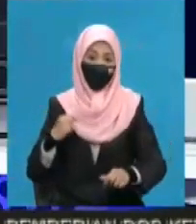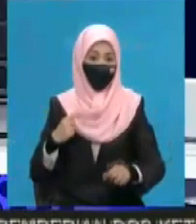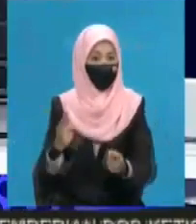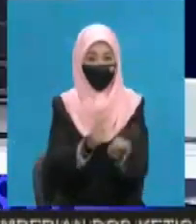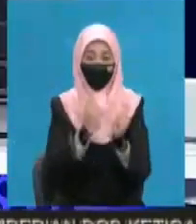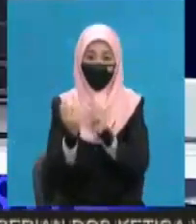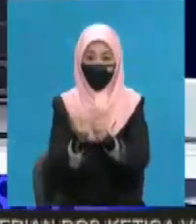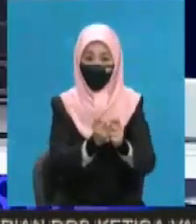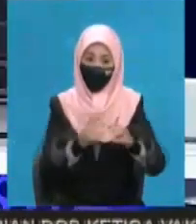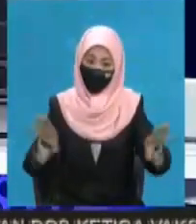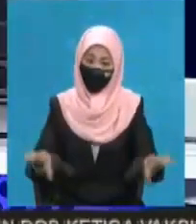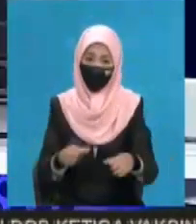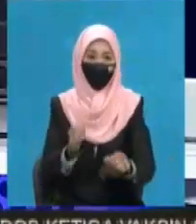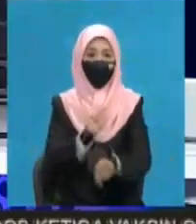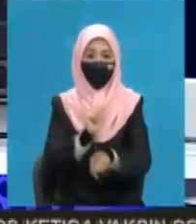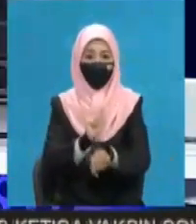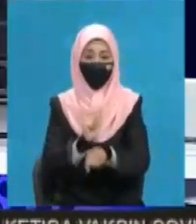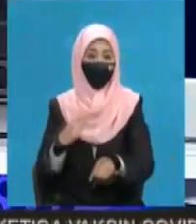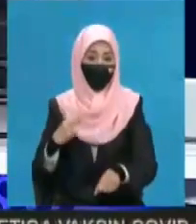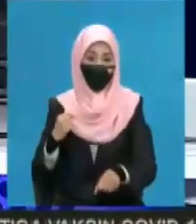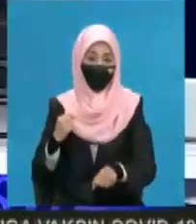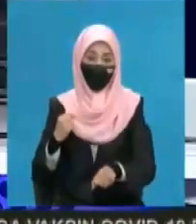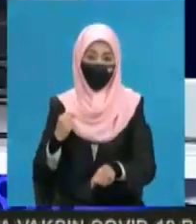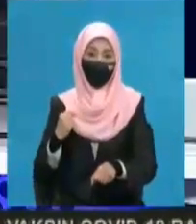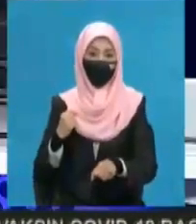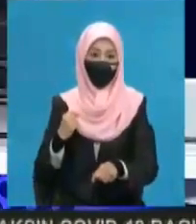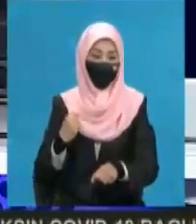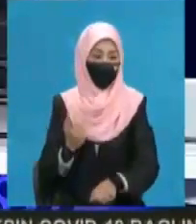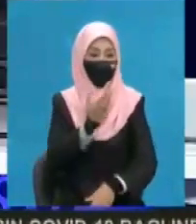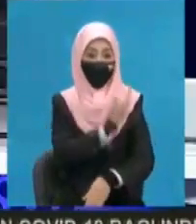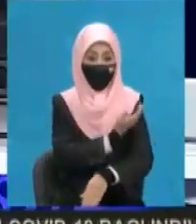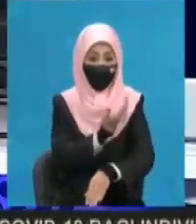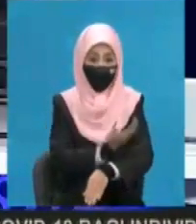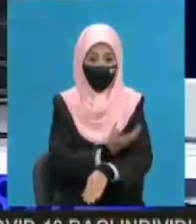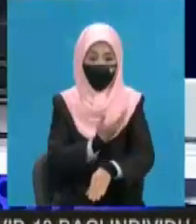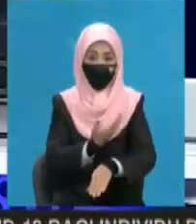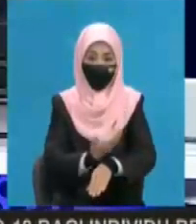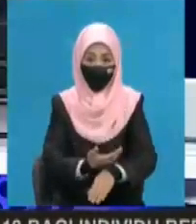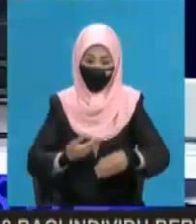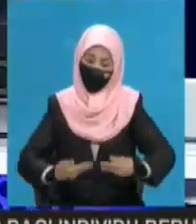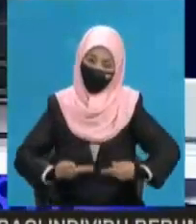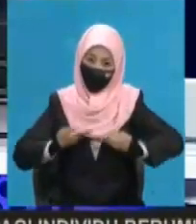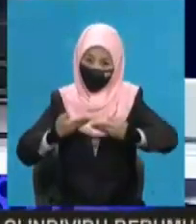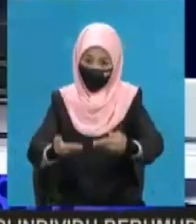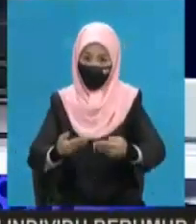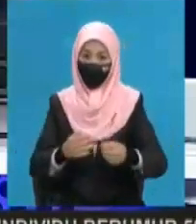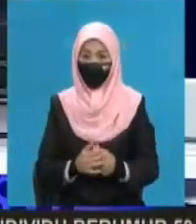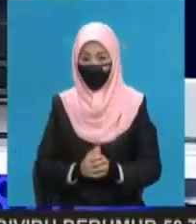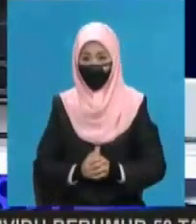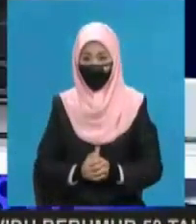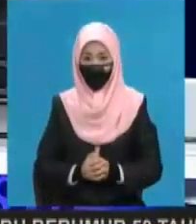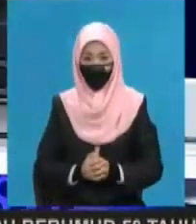sama-sama melaksanakan kerja-kerja sukarelawan di samping menghargai jasa dan sumbangan yang telah diberikan